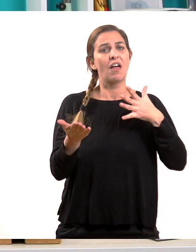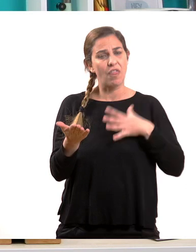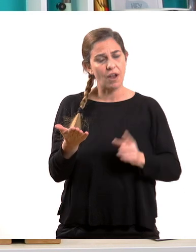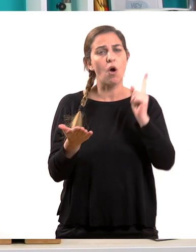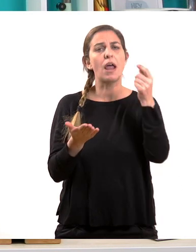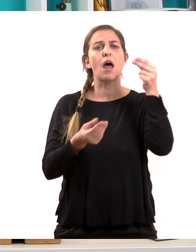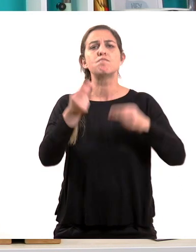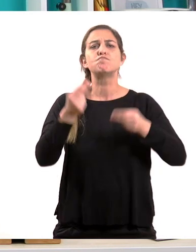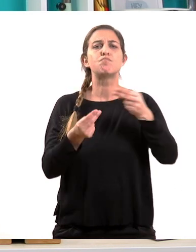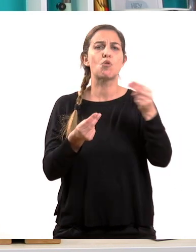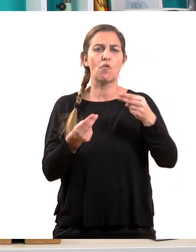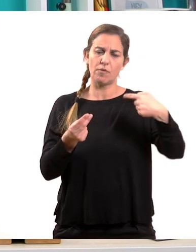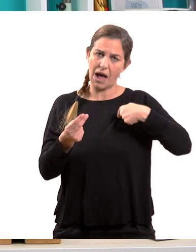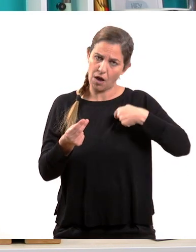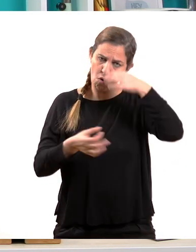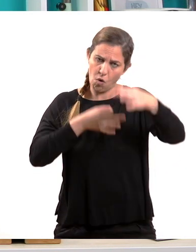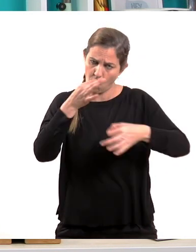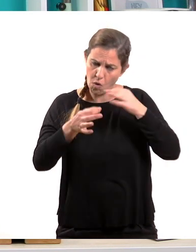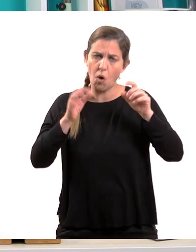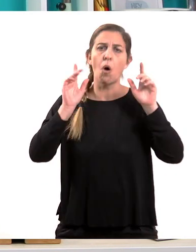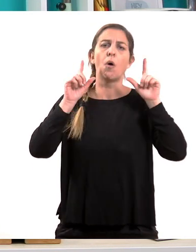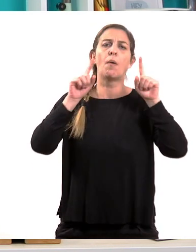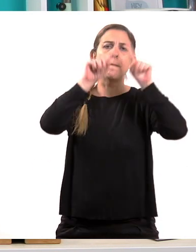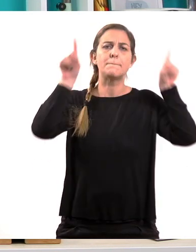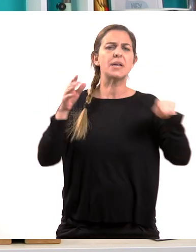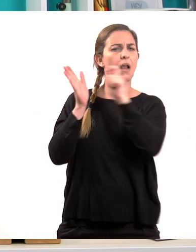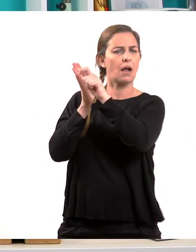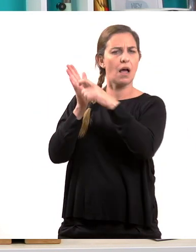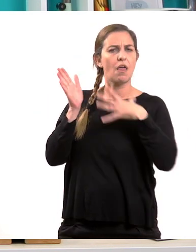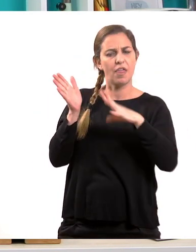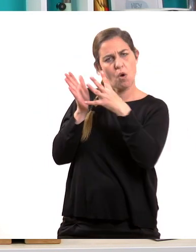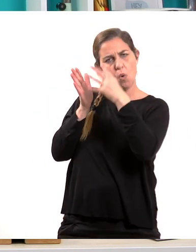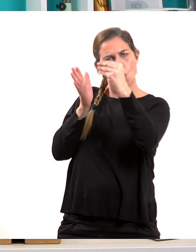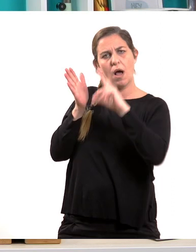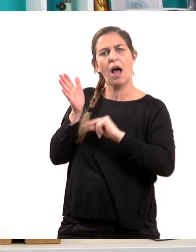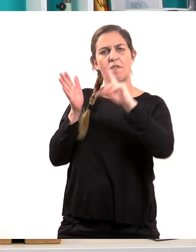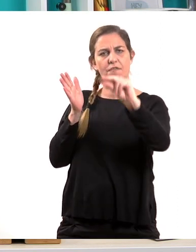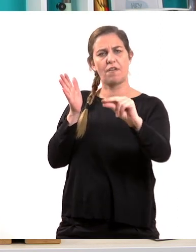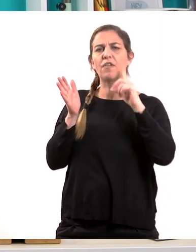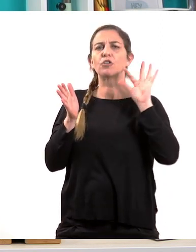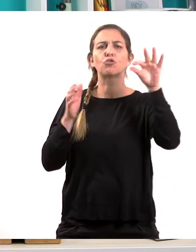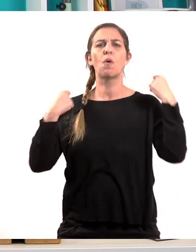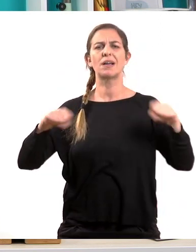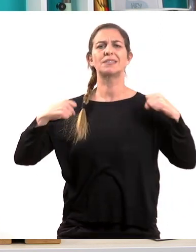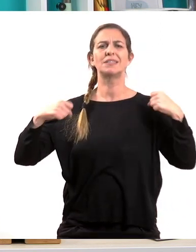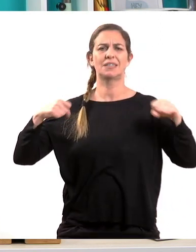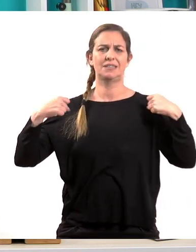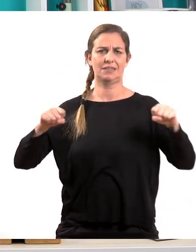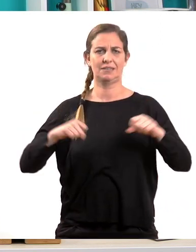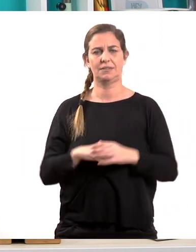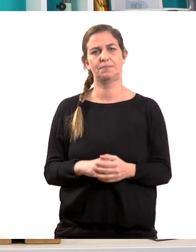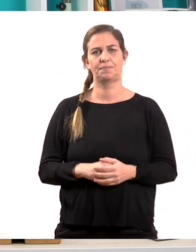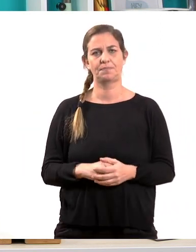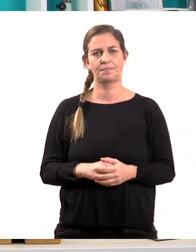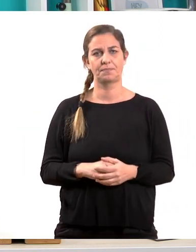πρόβλημα που θα γράψω εγώ στον πίνακα. Και να κάνουμε πάλι άλλη μία πράξη για εξάσκηση. Για